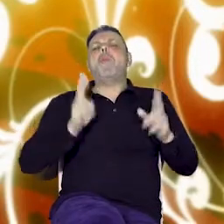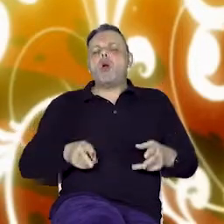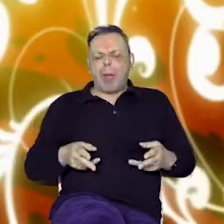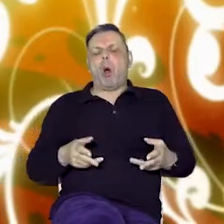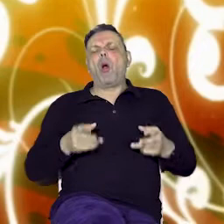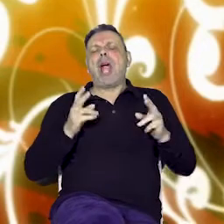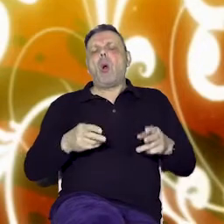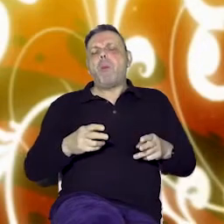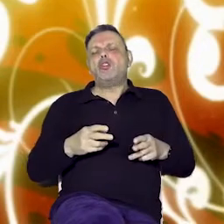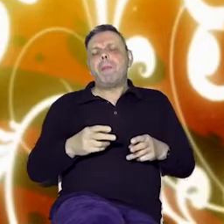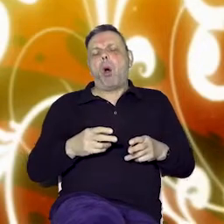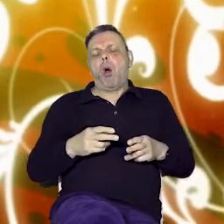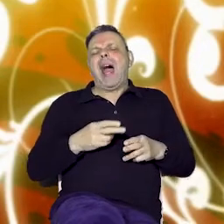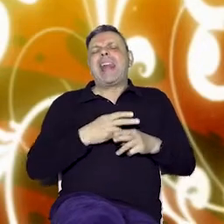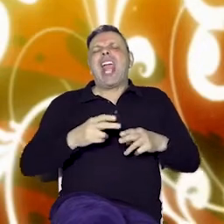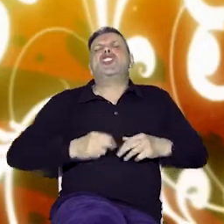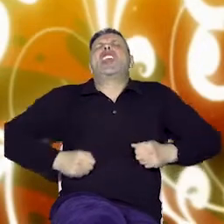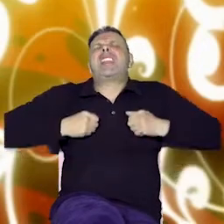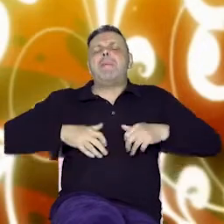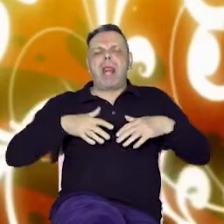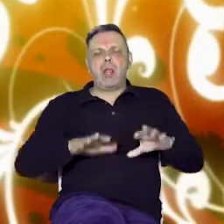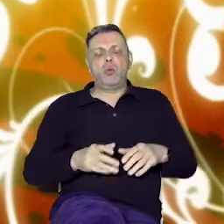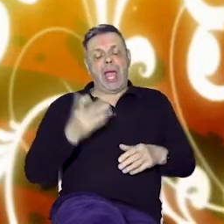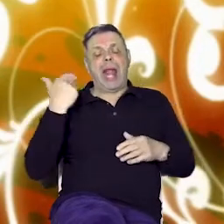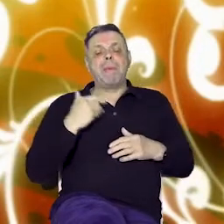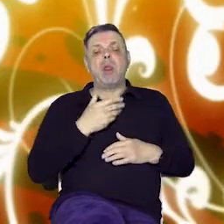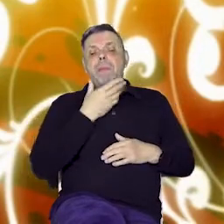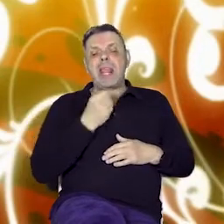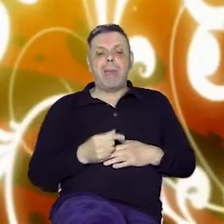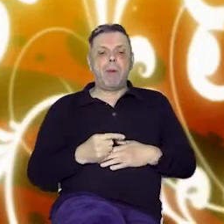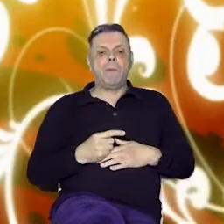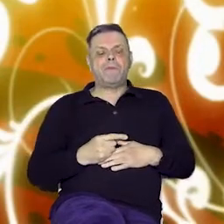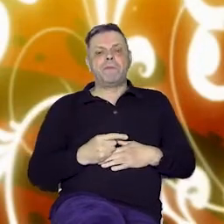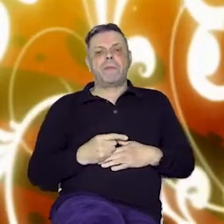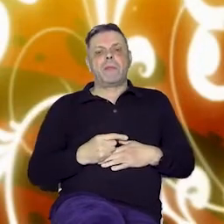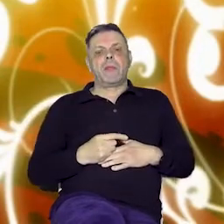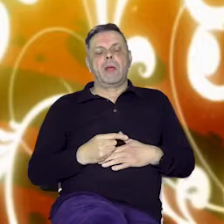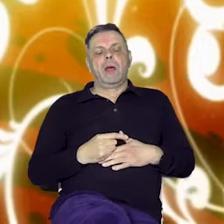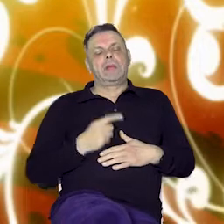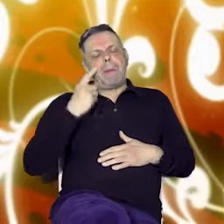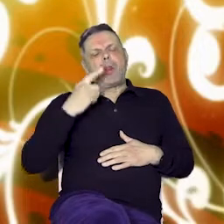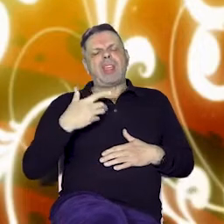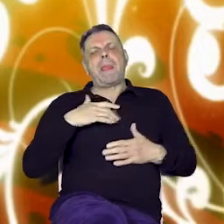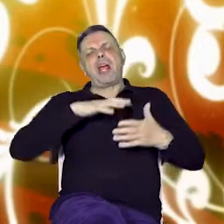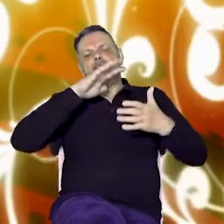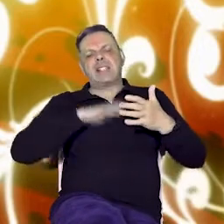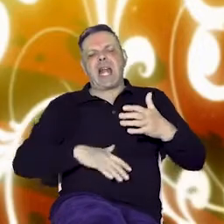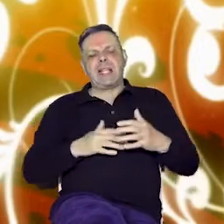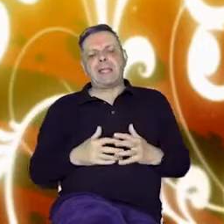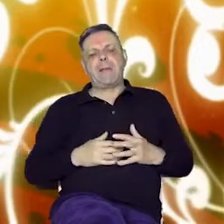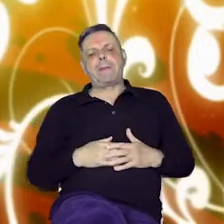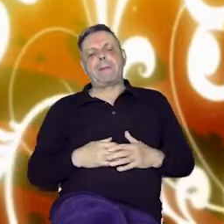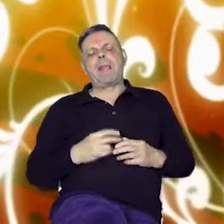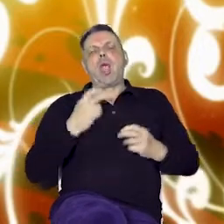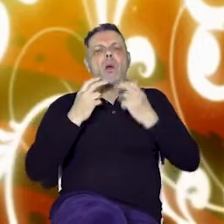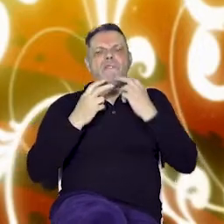im zapravo da riješe, ali bilo bi lijepo da pogledate malo na stranice i da ukucate